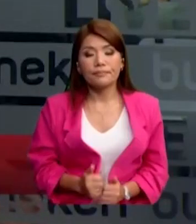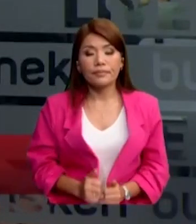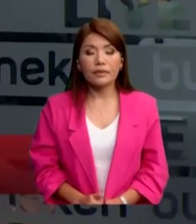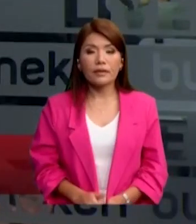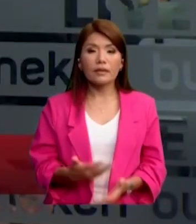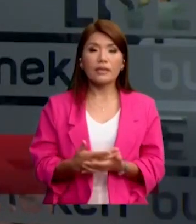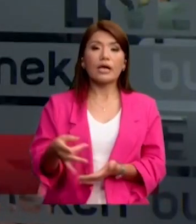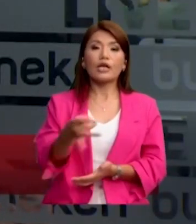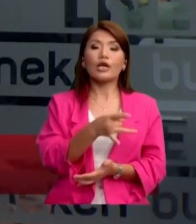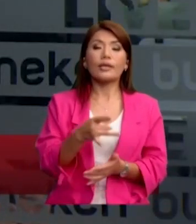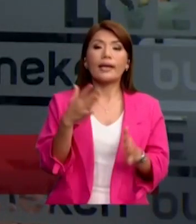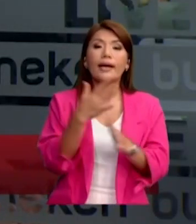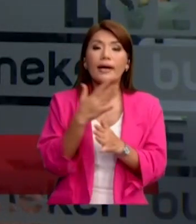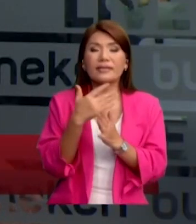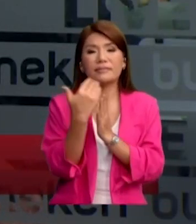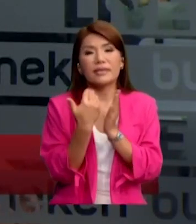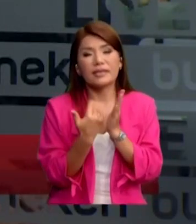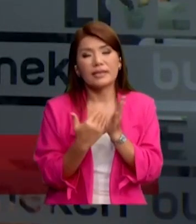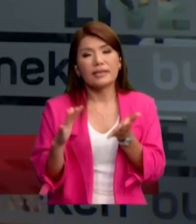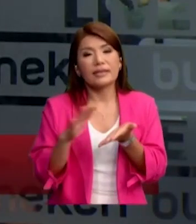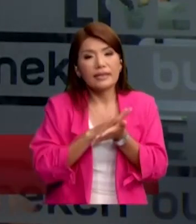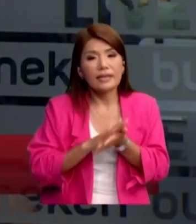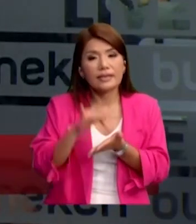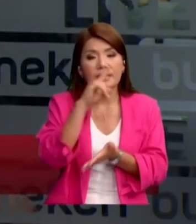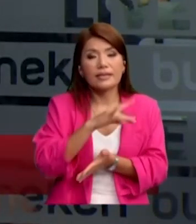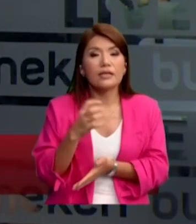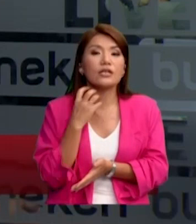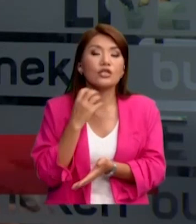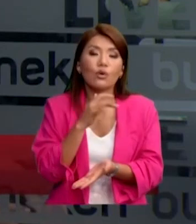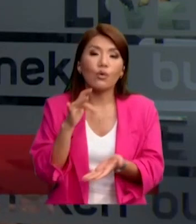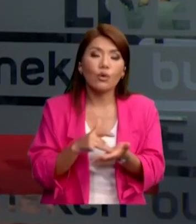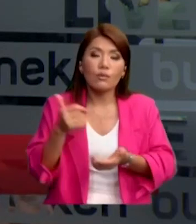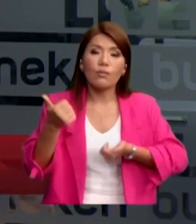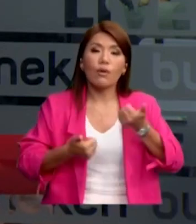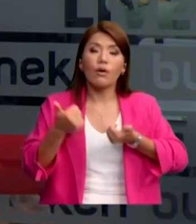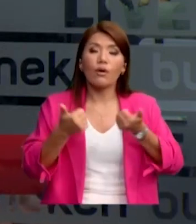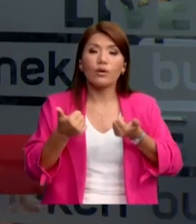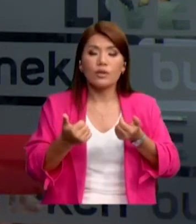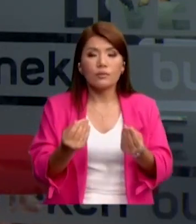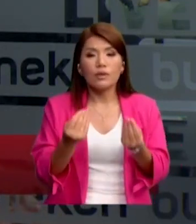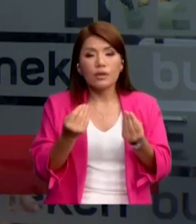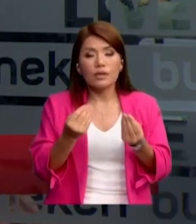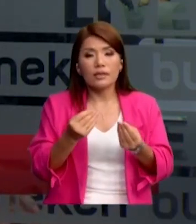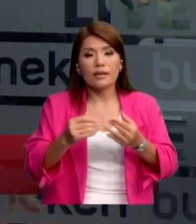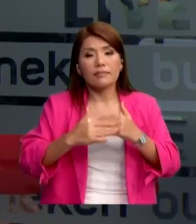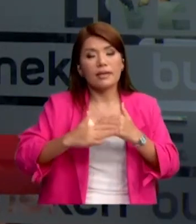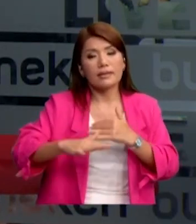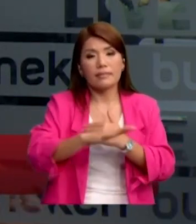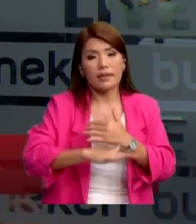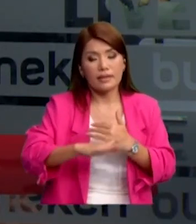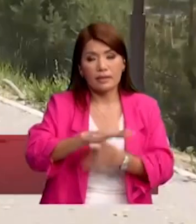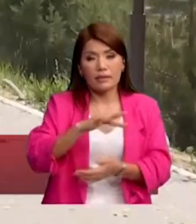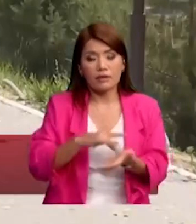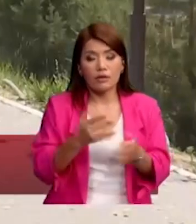В рамках республиканской экологической акции «Таза Казахстан» в Кызылординской области стартовал конкурс «Образцовый населенный пункт». Инициированный